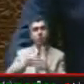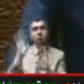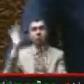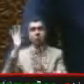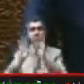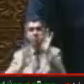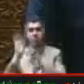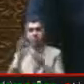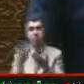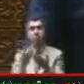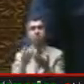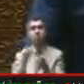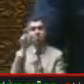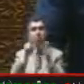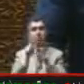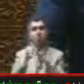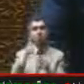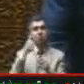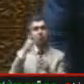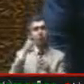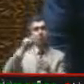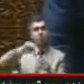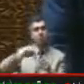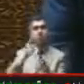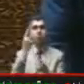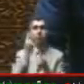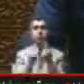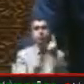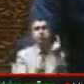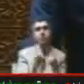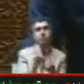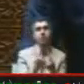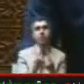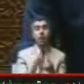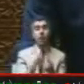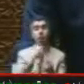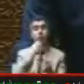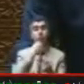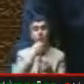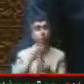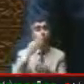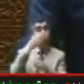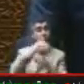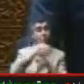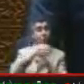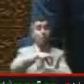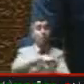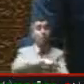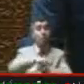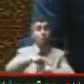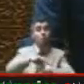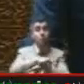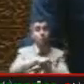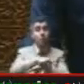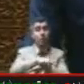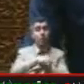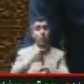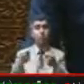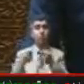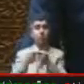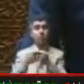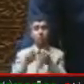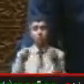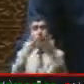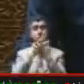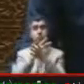للتميز، نظام للاختيار، فلا يعقل أن يدخل الناس إلى الوظيفة العمومية ويجدون أنفسهم في